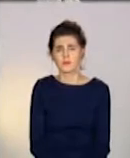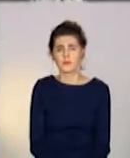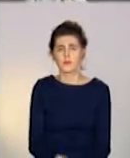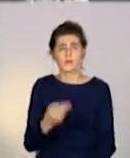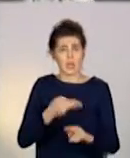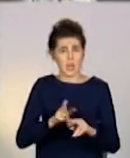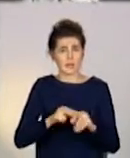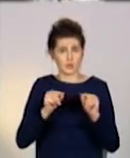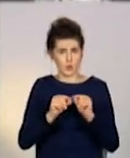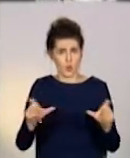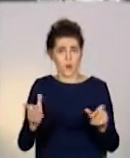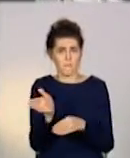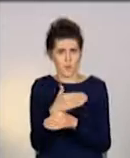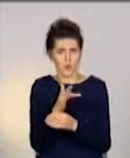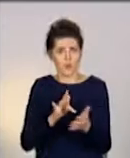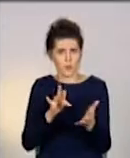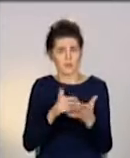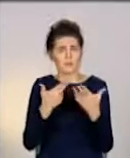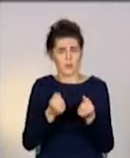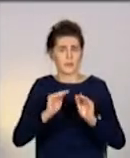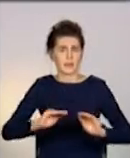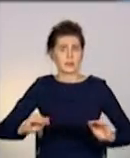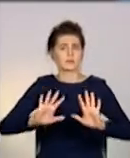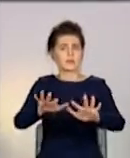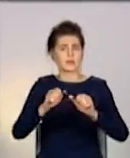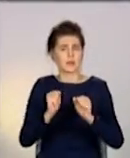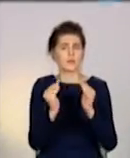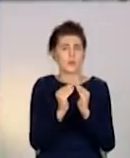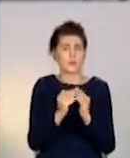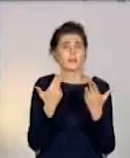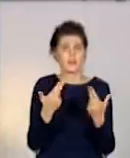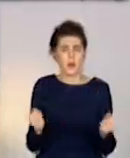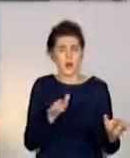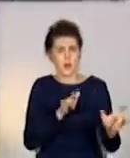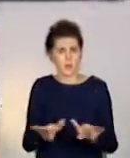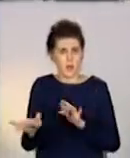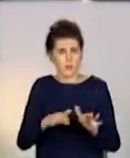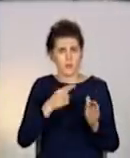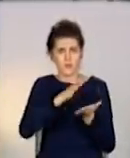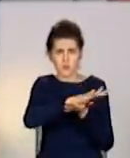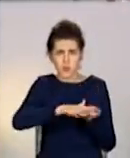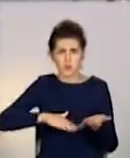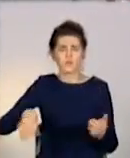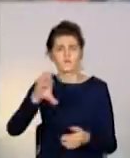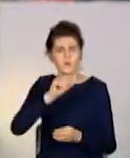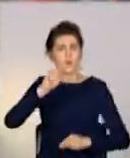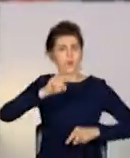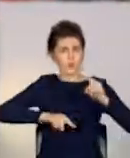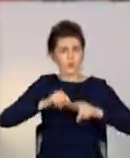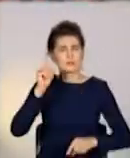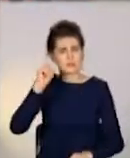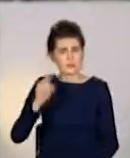Це одна зі шкіл Маріуполя. Батьки забирають дітлахів додому. Про те, що канікули цьогоріч подовжили, татусі з матерями вже знають. І